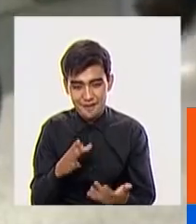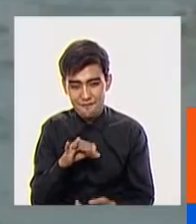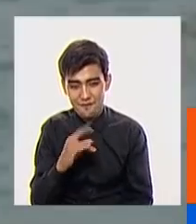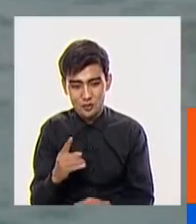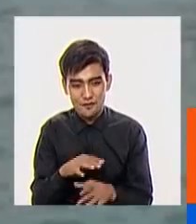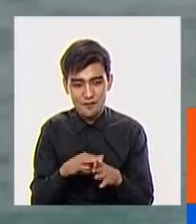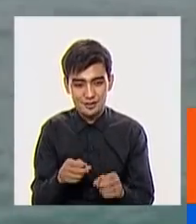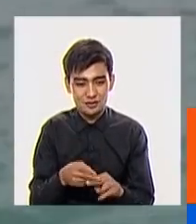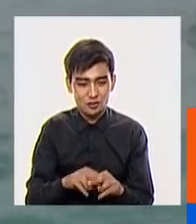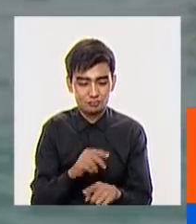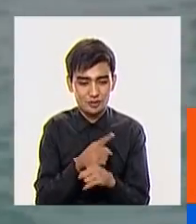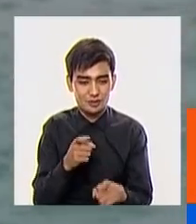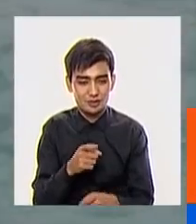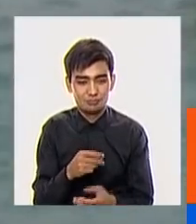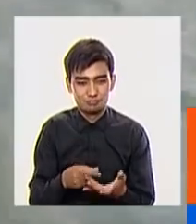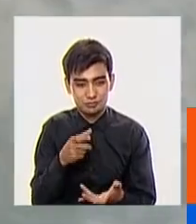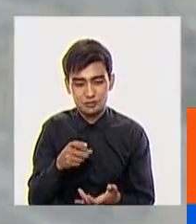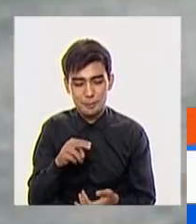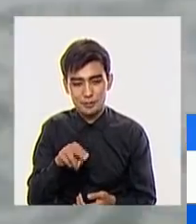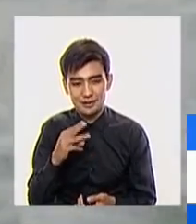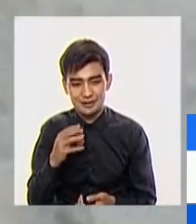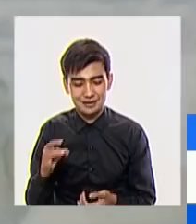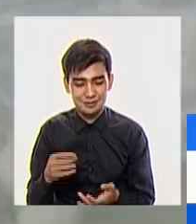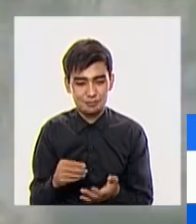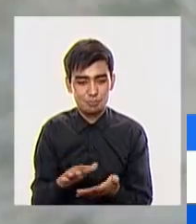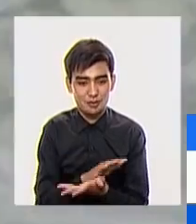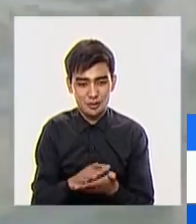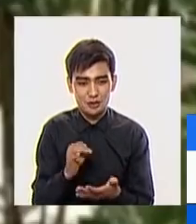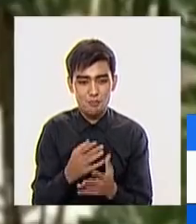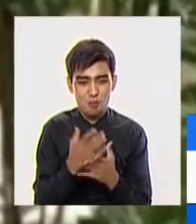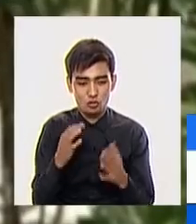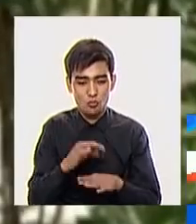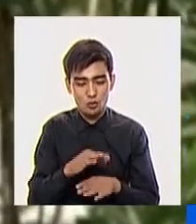рекомендуют сделать ПЦР-тестирование бесплатным, чтобы выявлять как можно больше